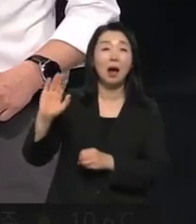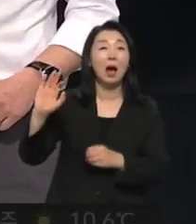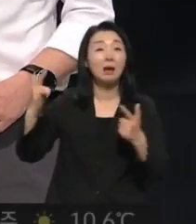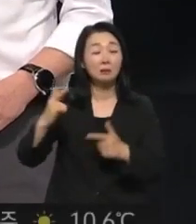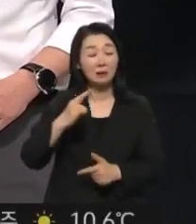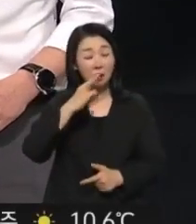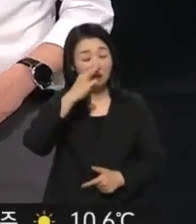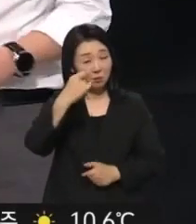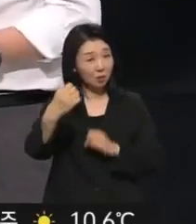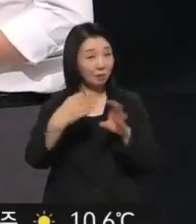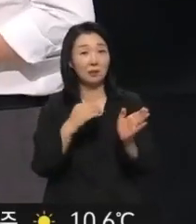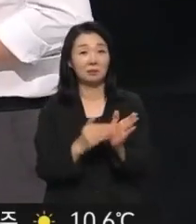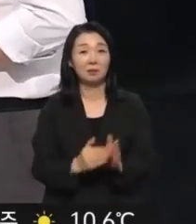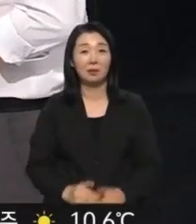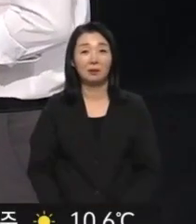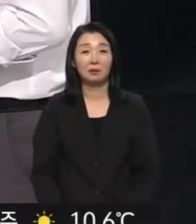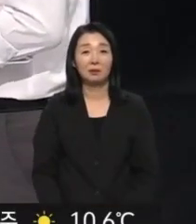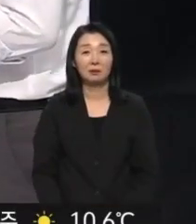예민하게 반응했습니다.